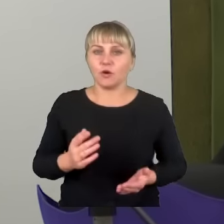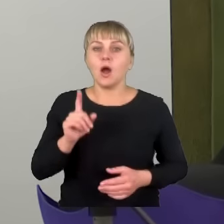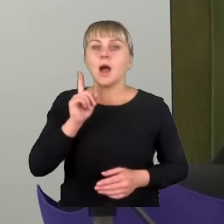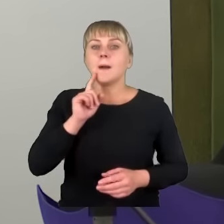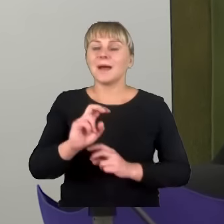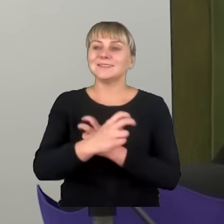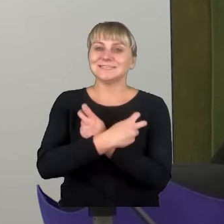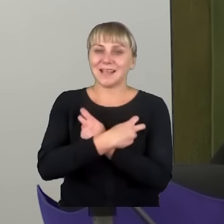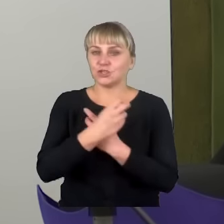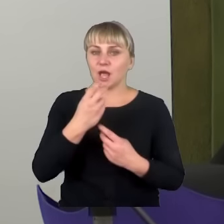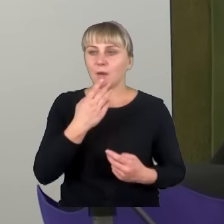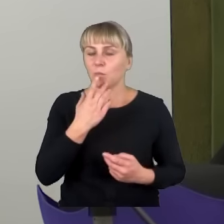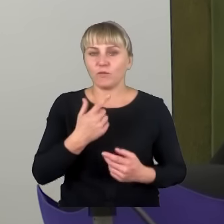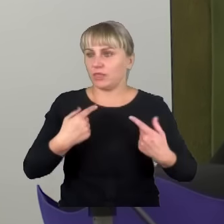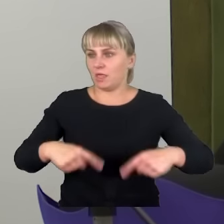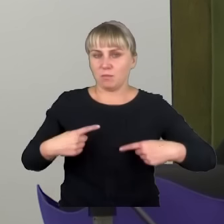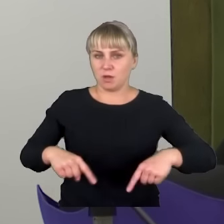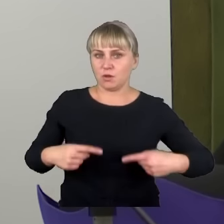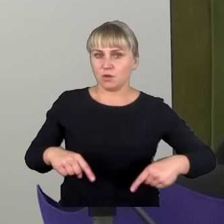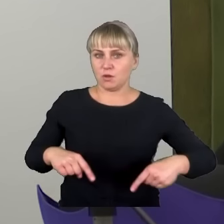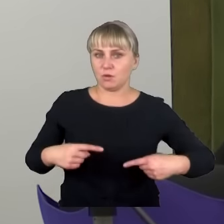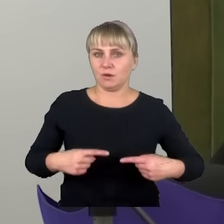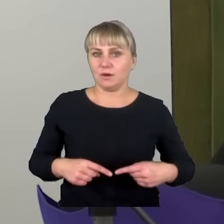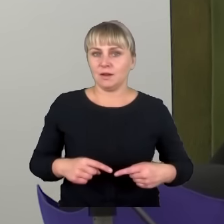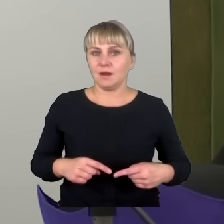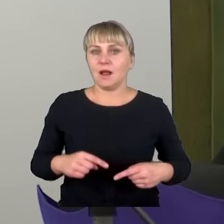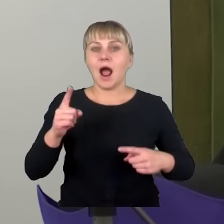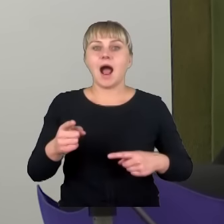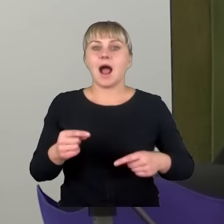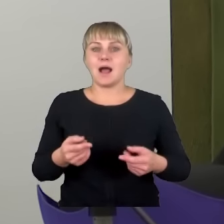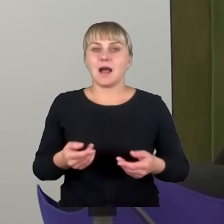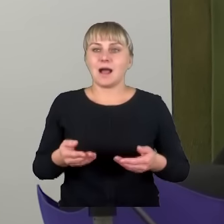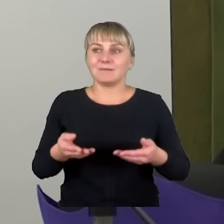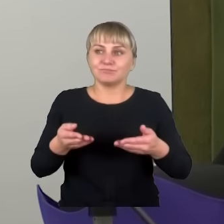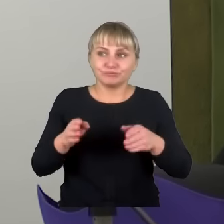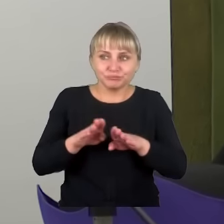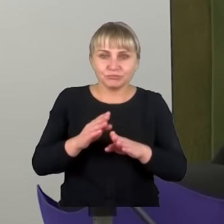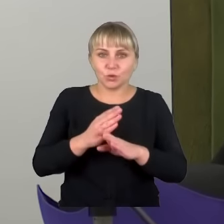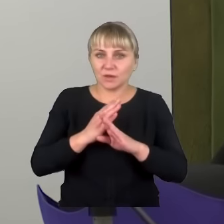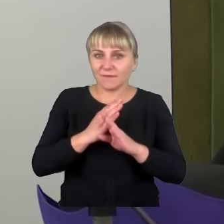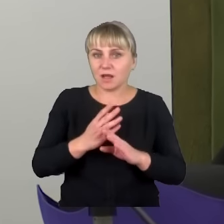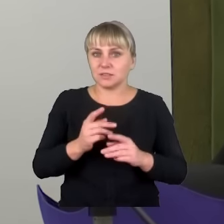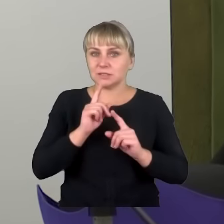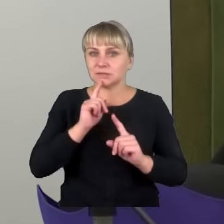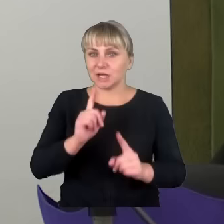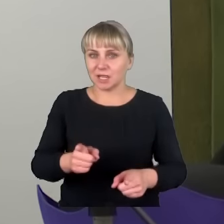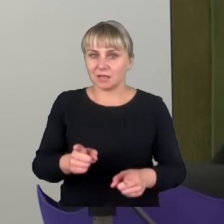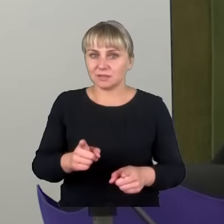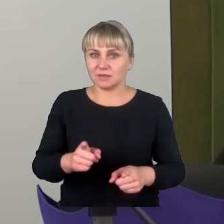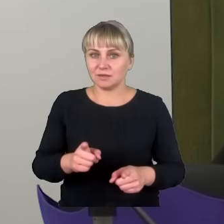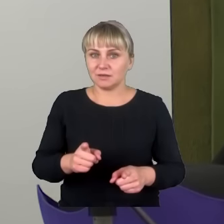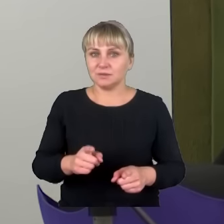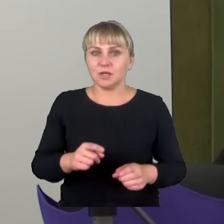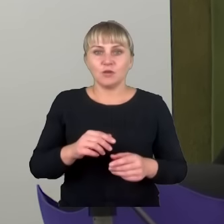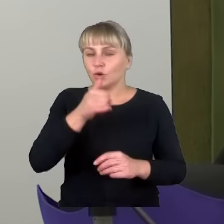zaprzecza, że dopuścił się tych czynów, a zatarcie skazania nie jest instytucją, która by zacierała